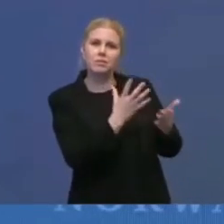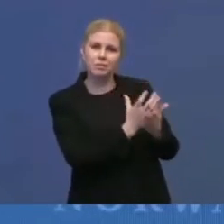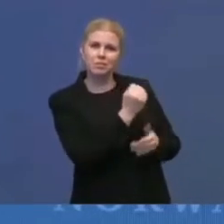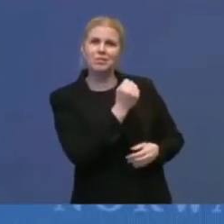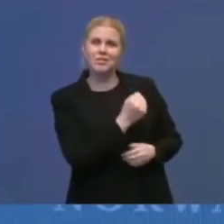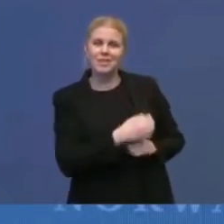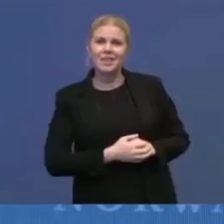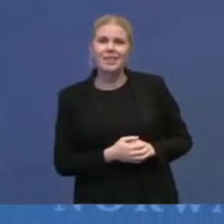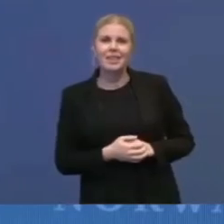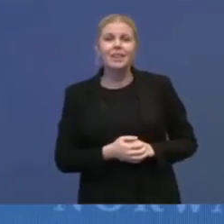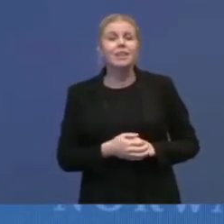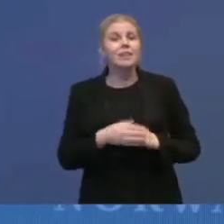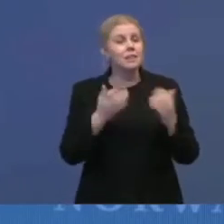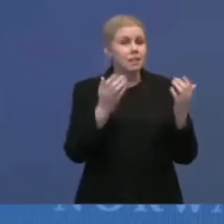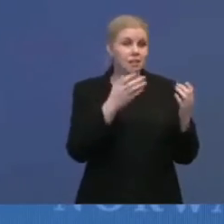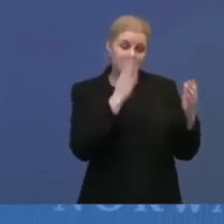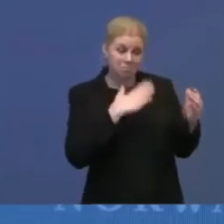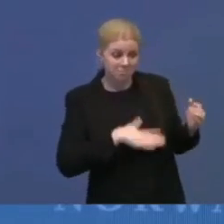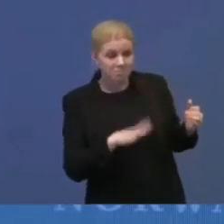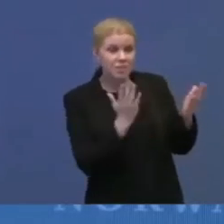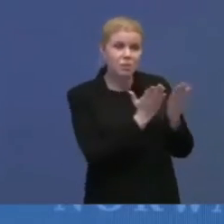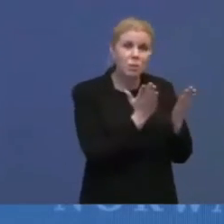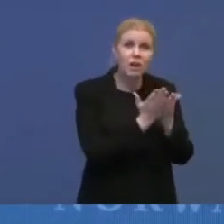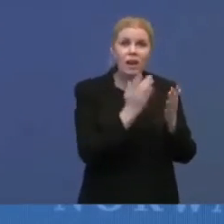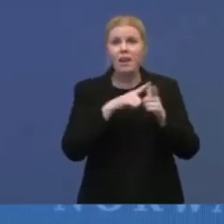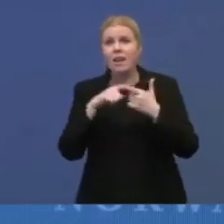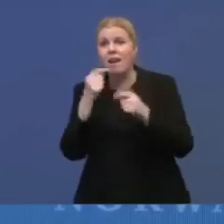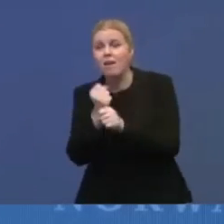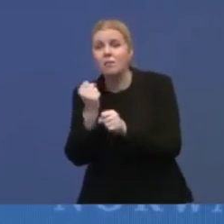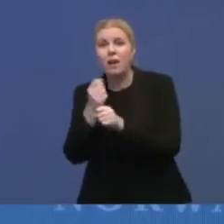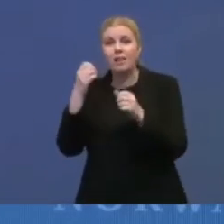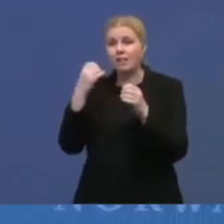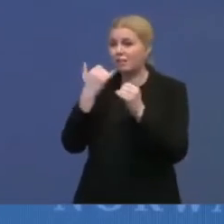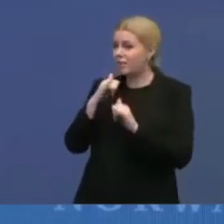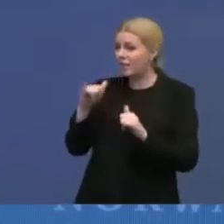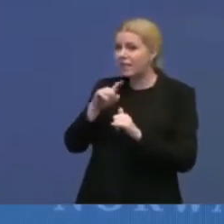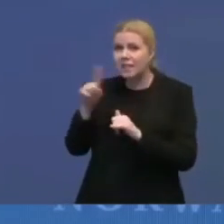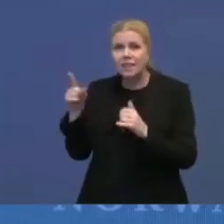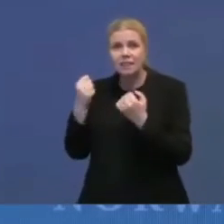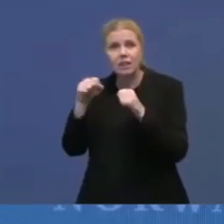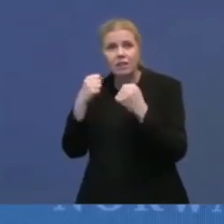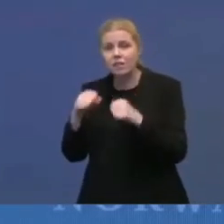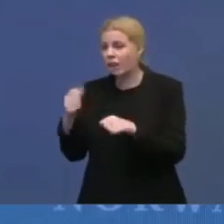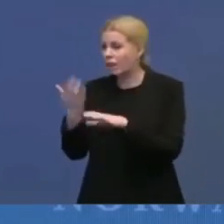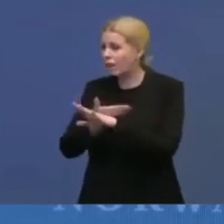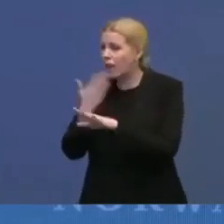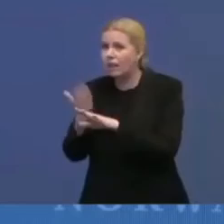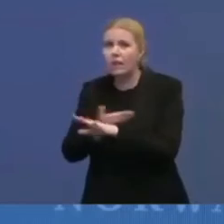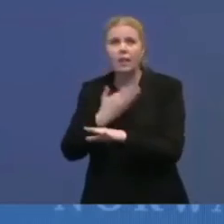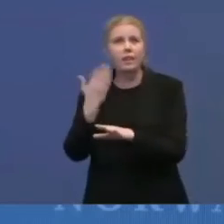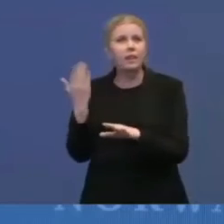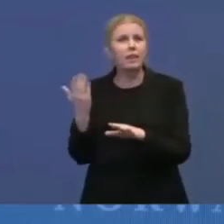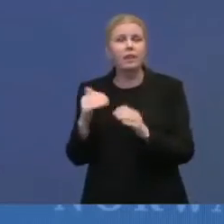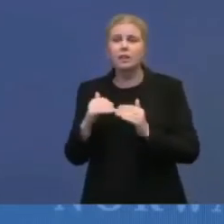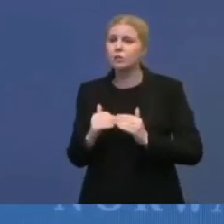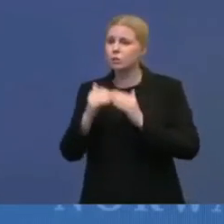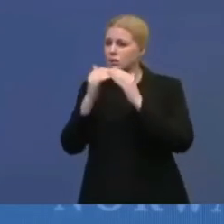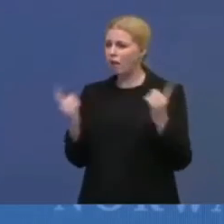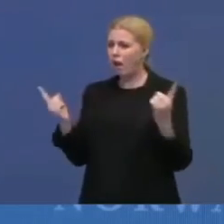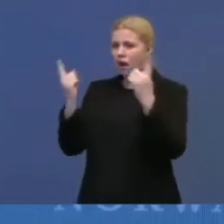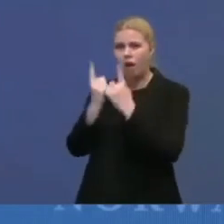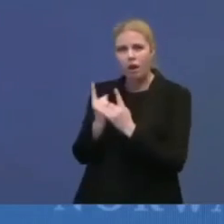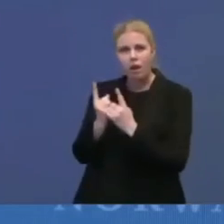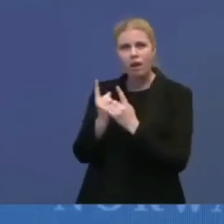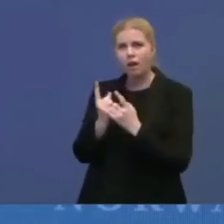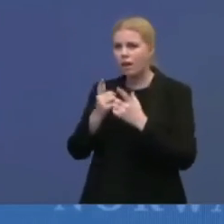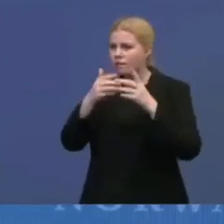Noolool maalmead leh iskool shaqo fal waqti firaaqeyad jirdis iyo qobo kulameadu bulshu